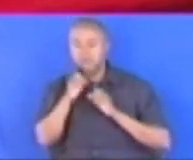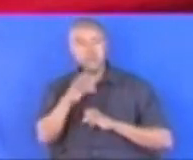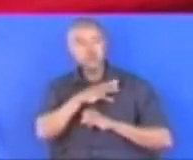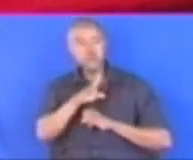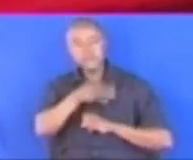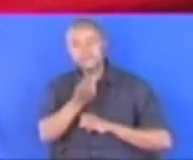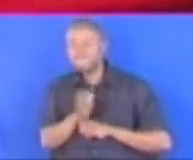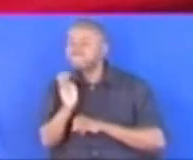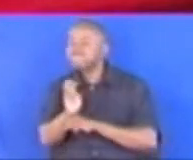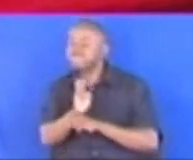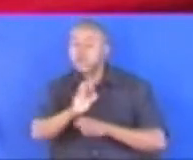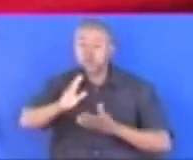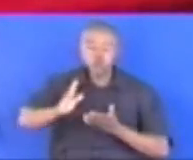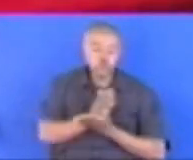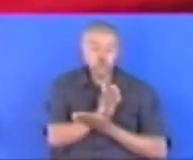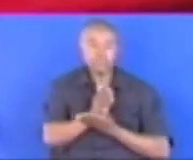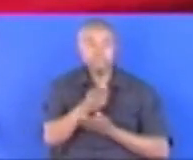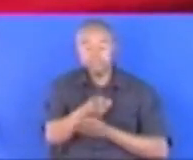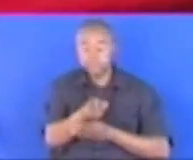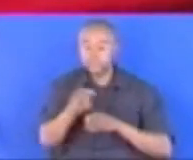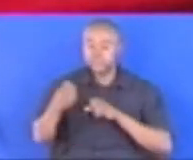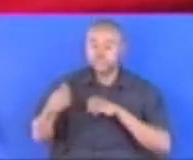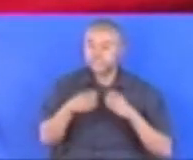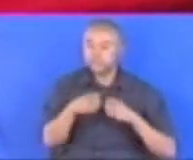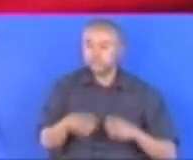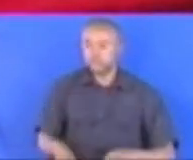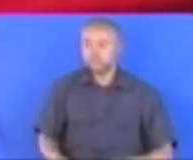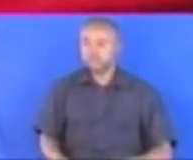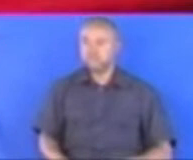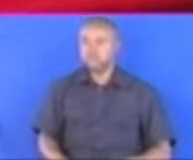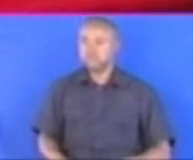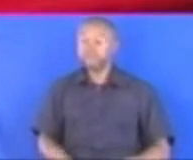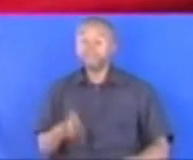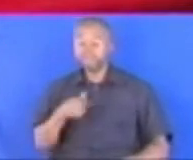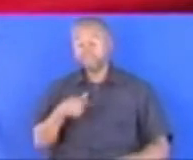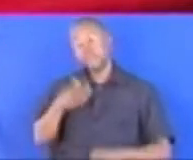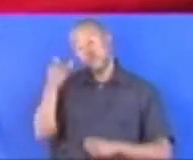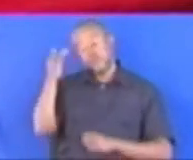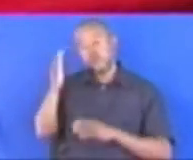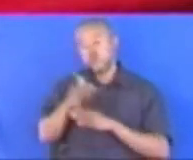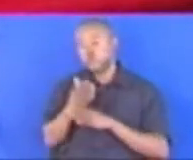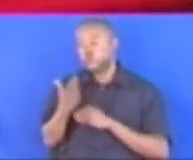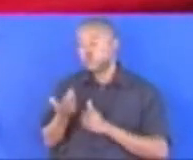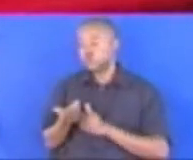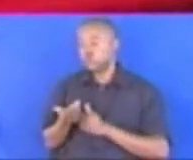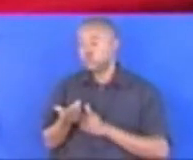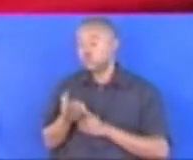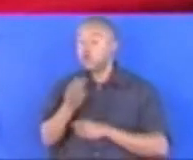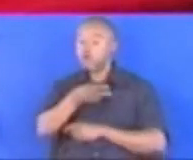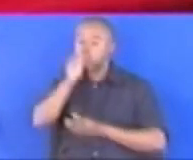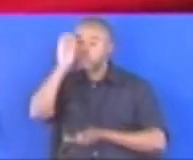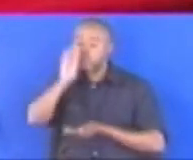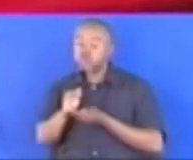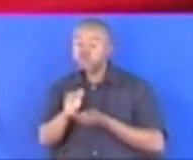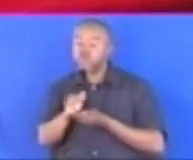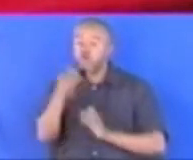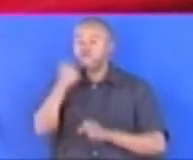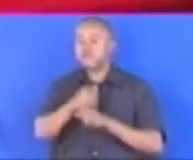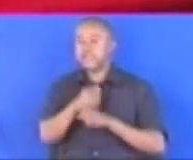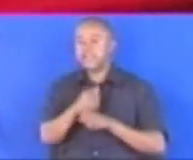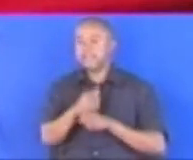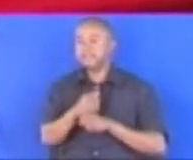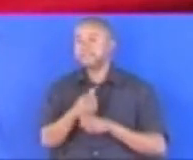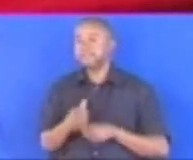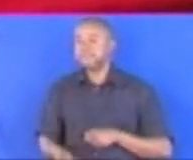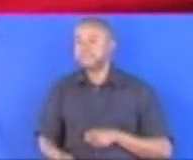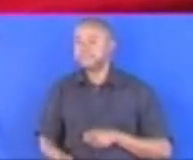isimamie kuondoa changamoto hizi. Vile vile, Mheshimiwa Naibu Spika, tulishauri kuhusu uhaba wa rasilimali watu. Takwimu